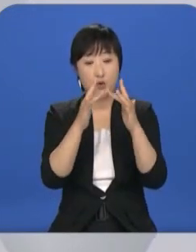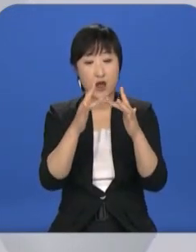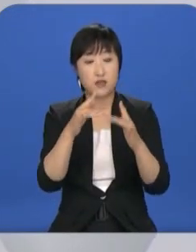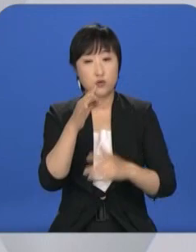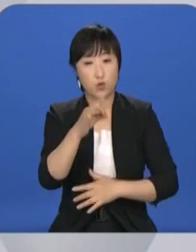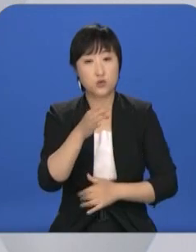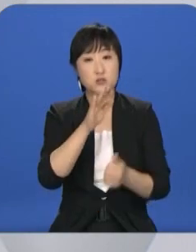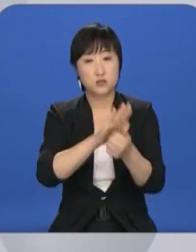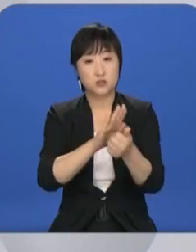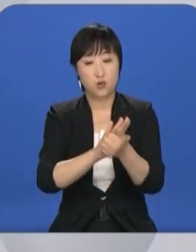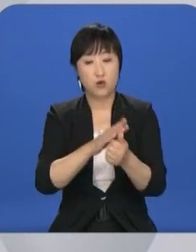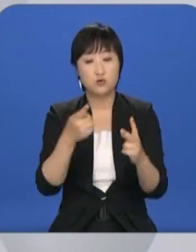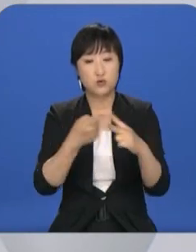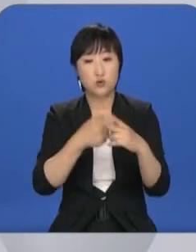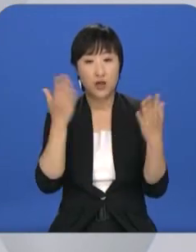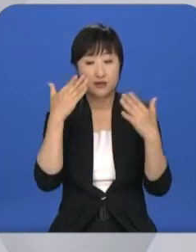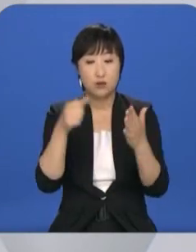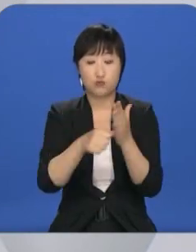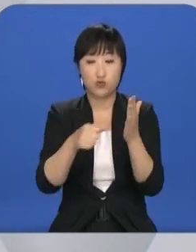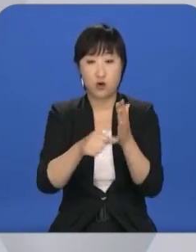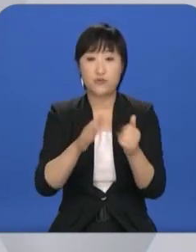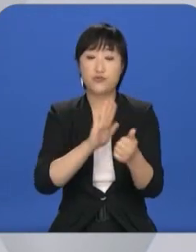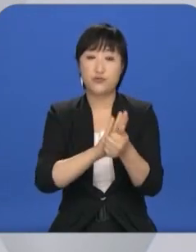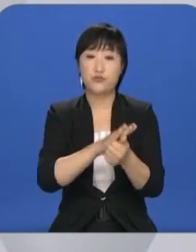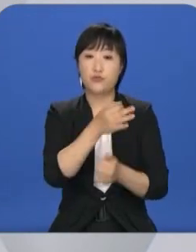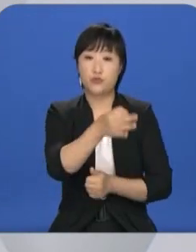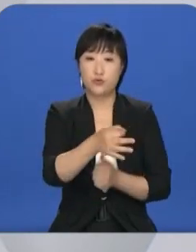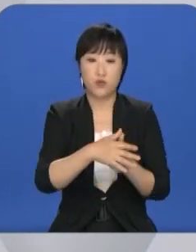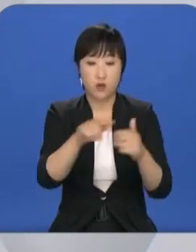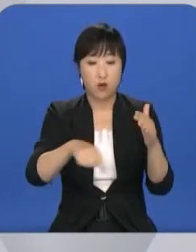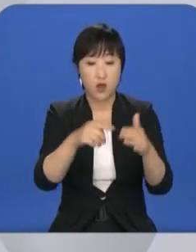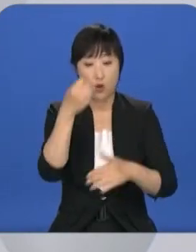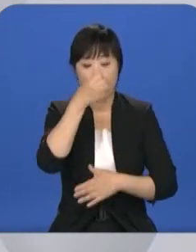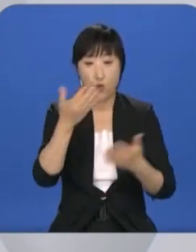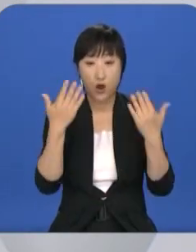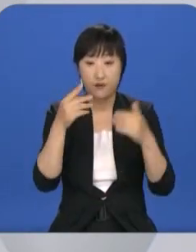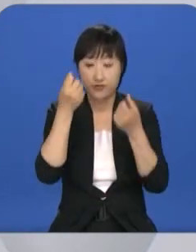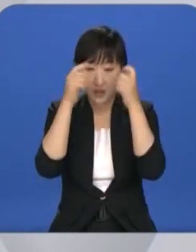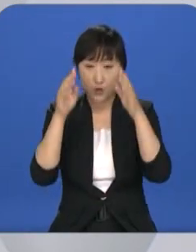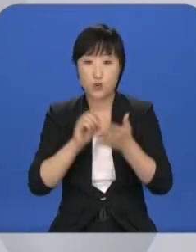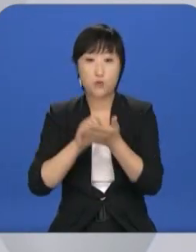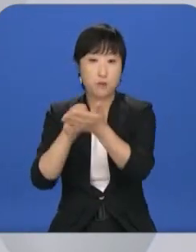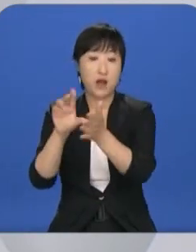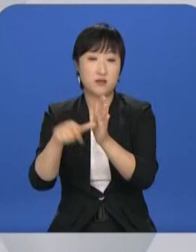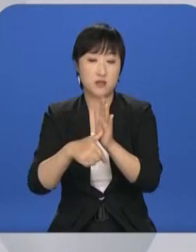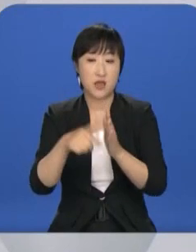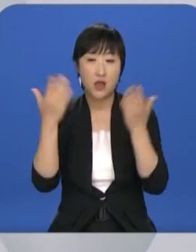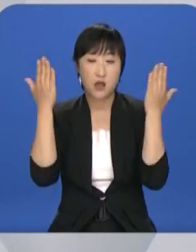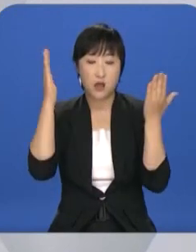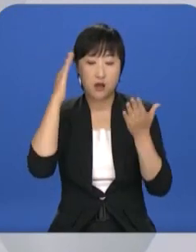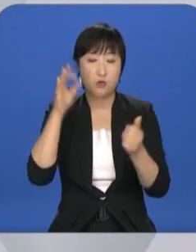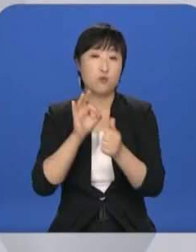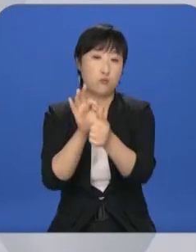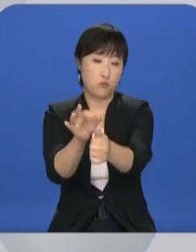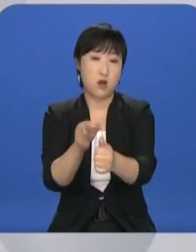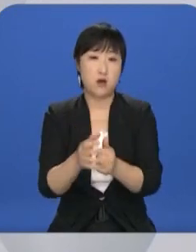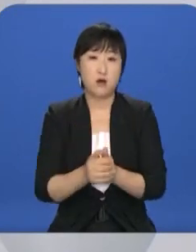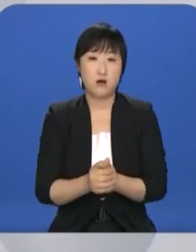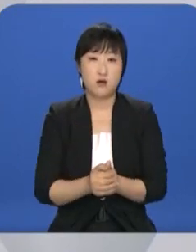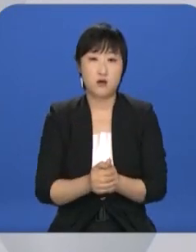강의 학습비 지원, 초등학생 학용품 지원, 관내 고교 졸업 후 대학 진학 시 장학금을